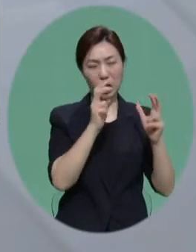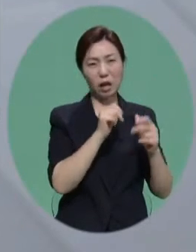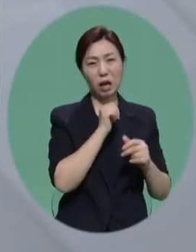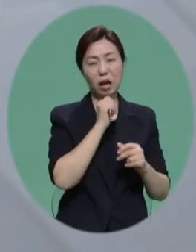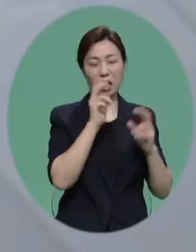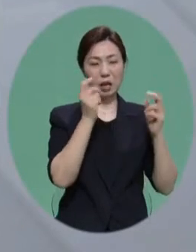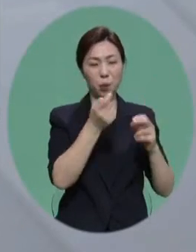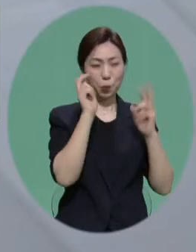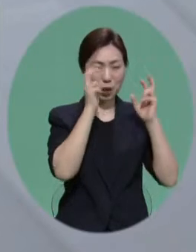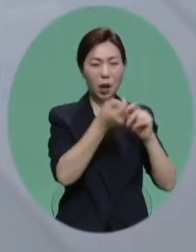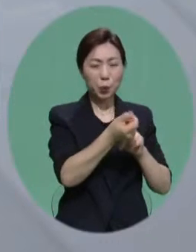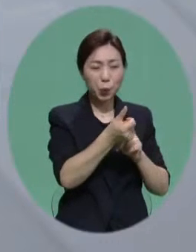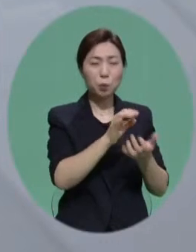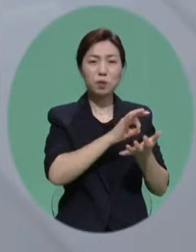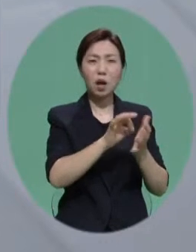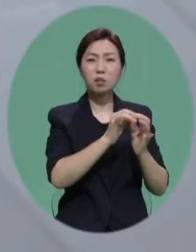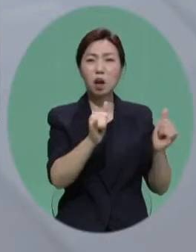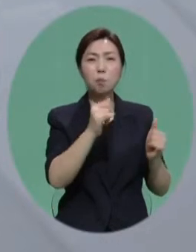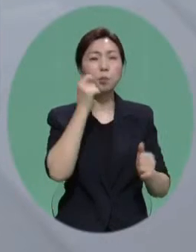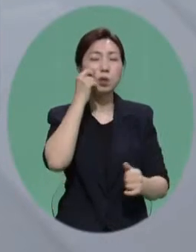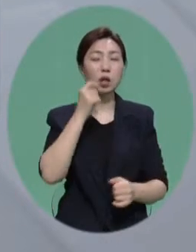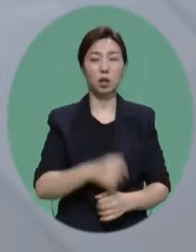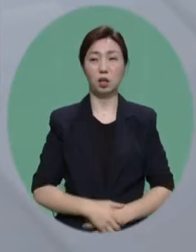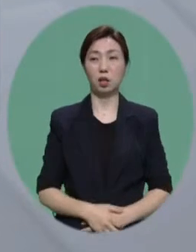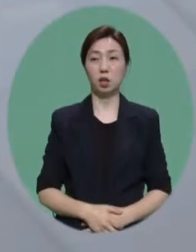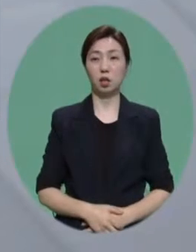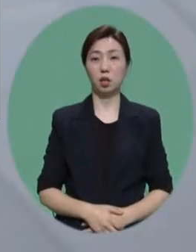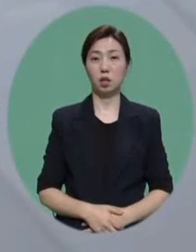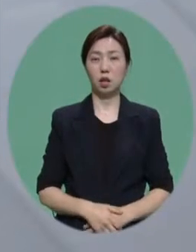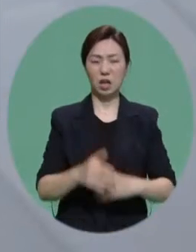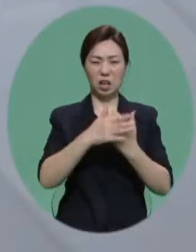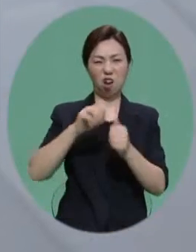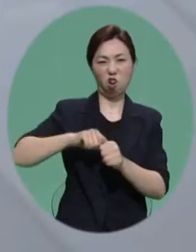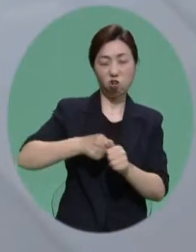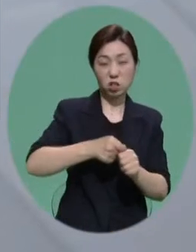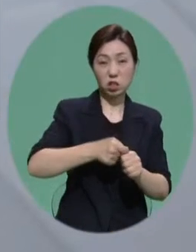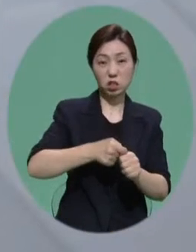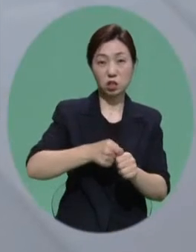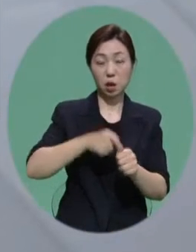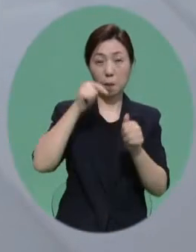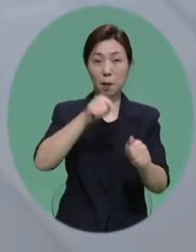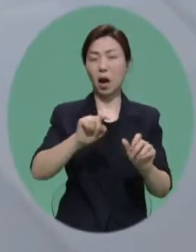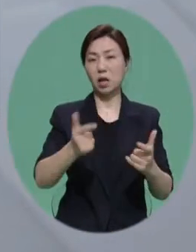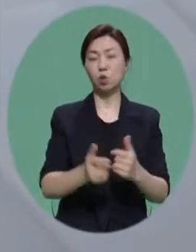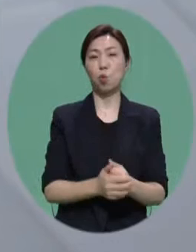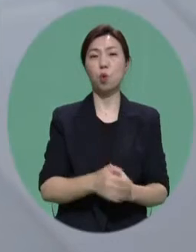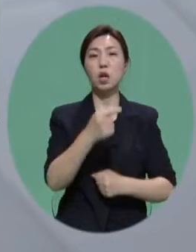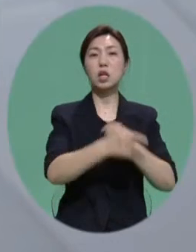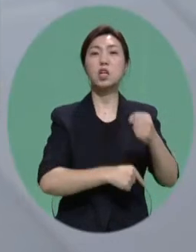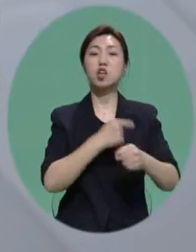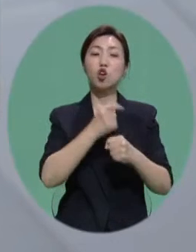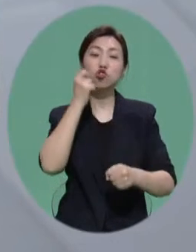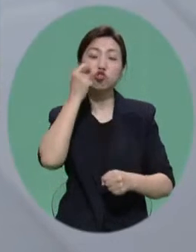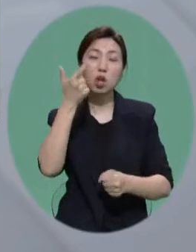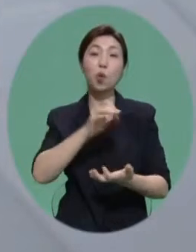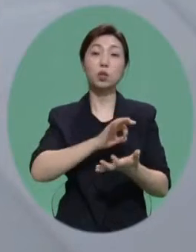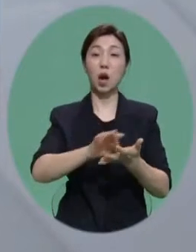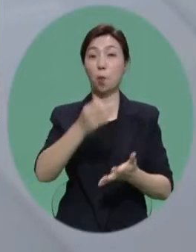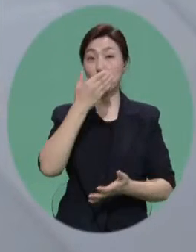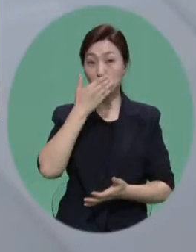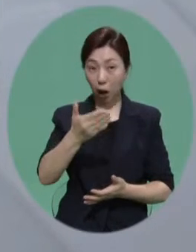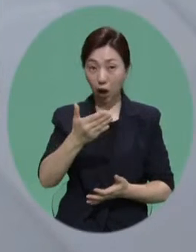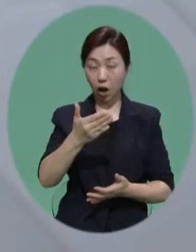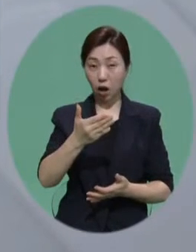강제로 다 쓰게 한다 게 보다 1년 6개월 실 최대한 쓸 수 있는 제도를 만들면 은 또 사람에